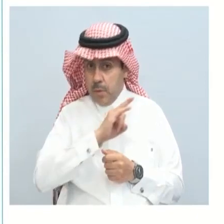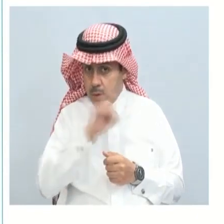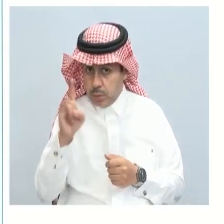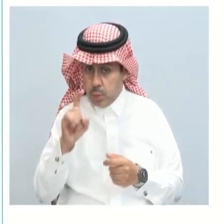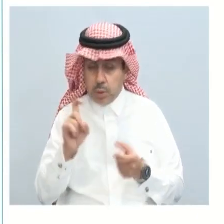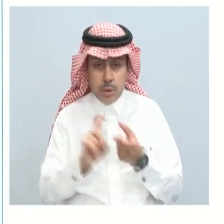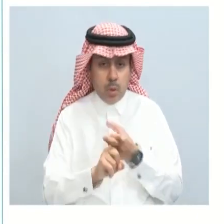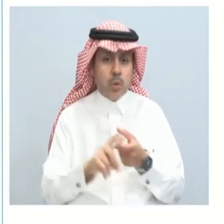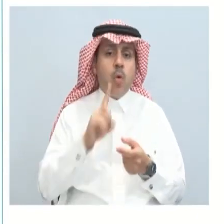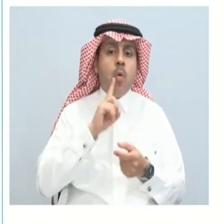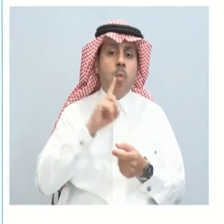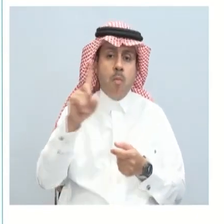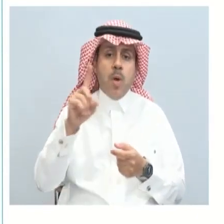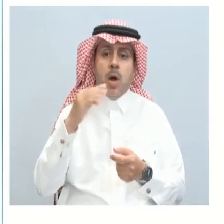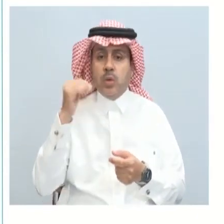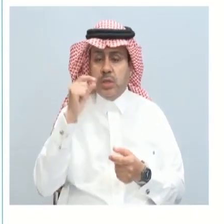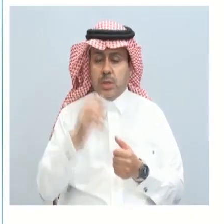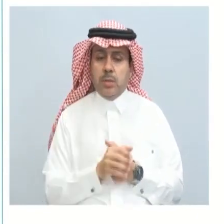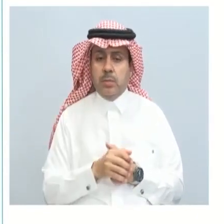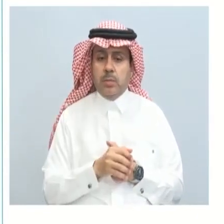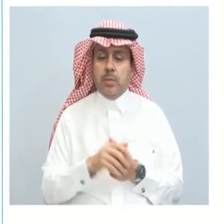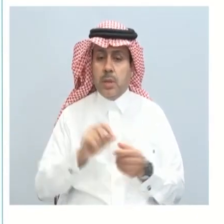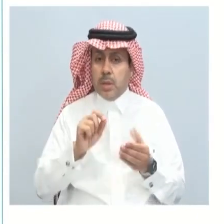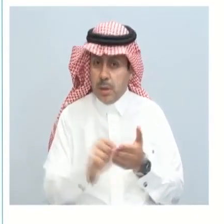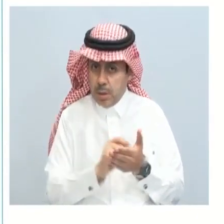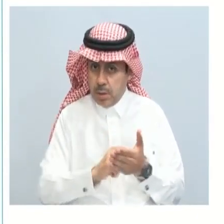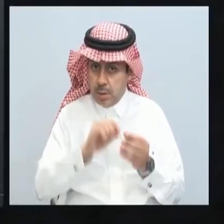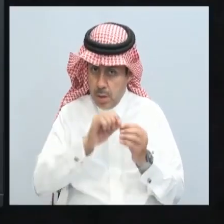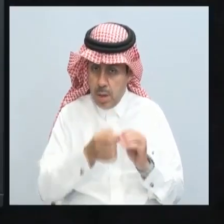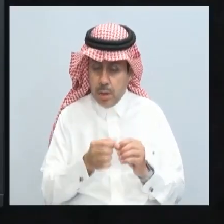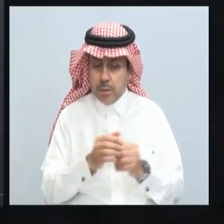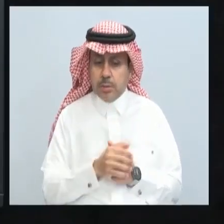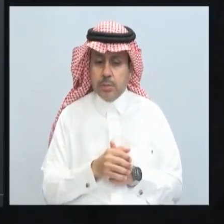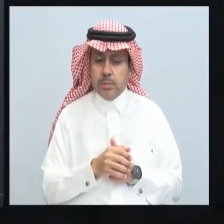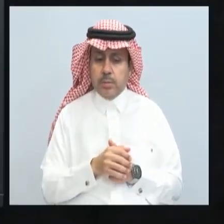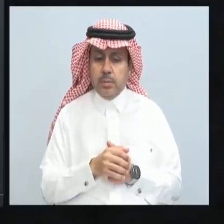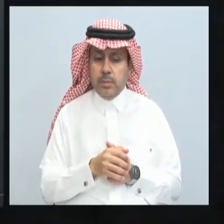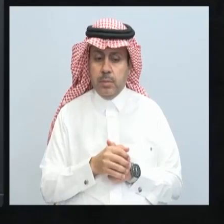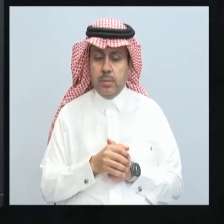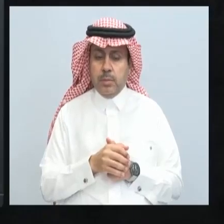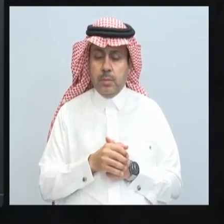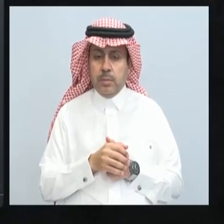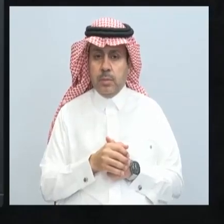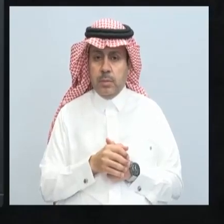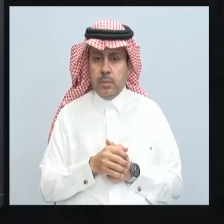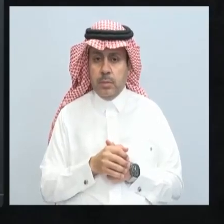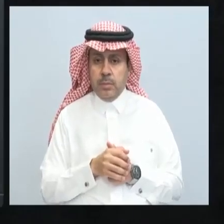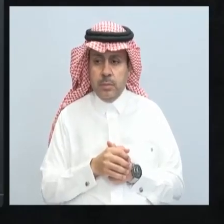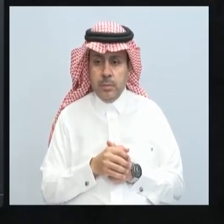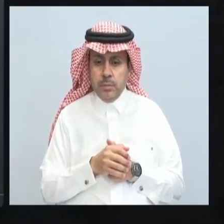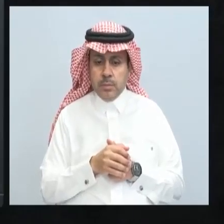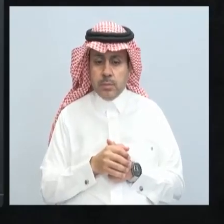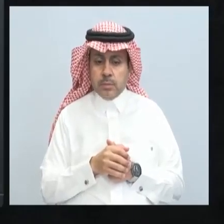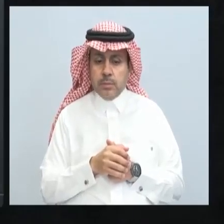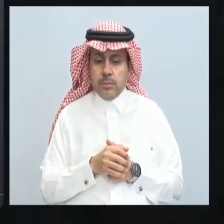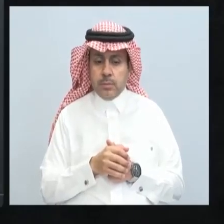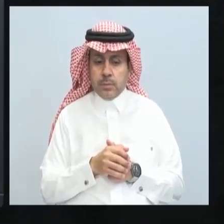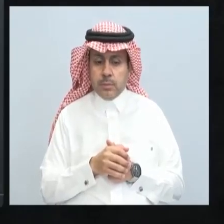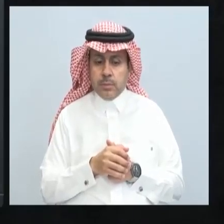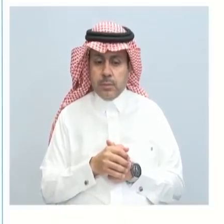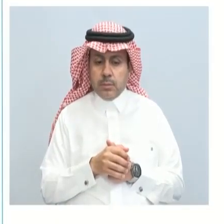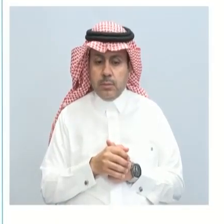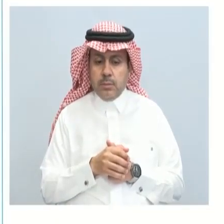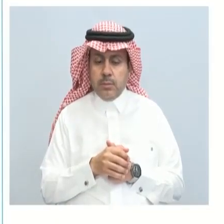امها ولا جداته بمجرد العقد بمجرد العقد في هذه المحرمات على